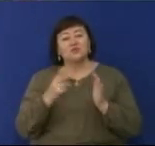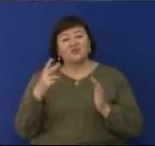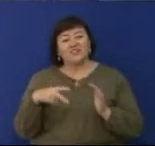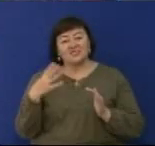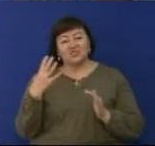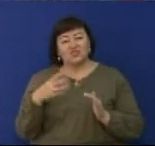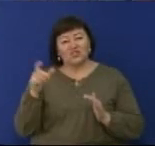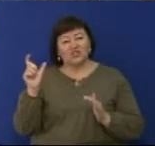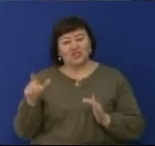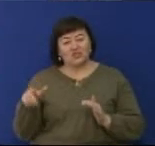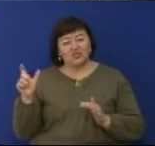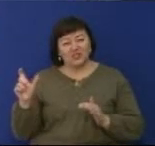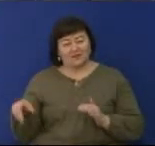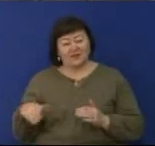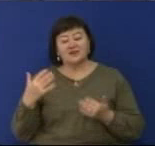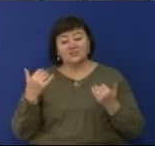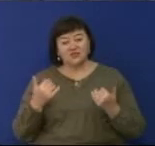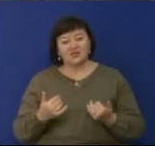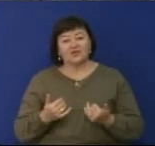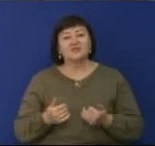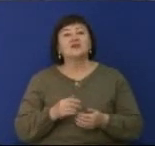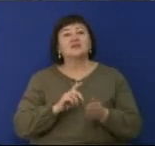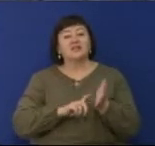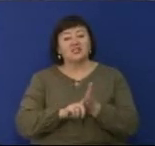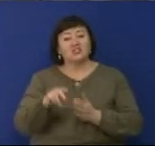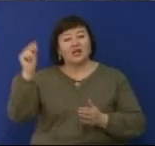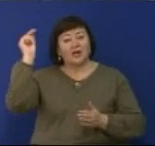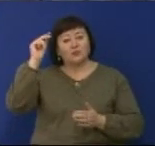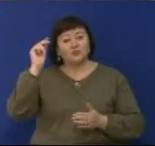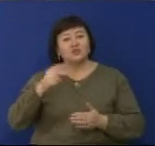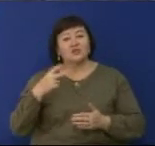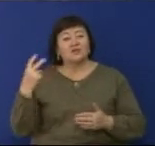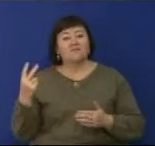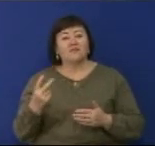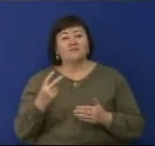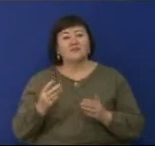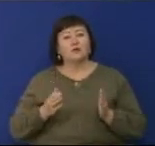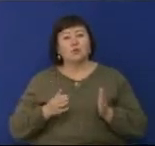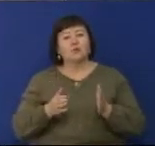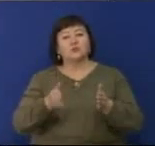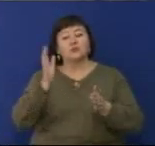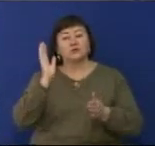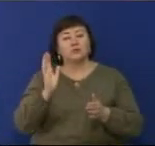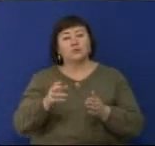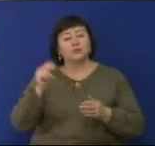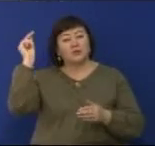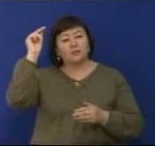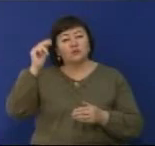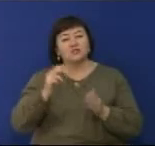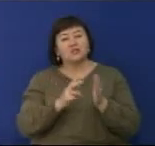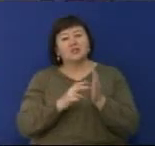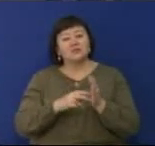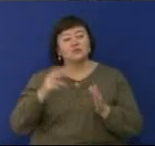числе 268 это члена многодетных семей во втором плава токи обучаться будут 576 жителей области